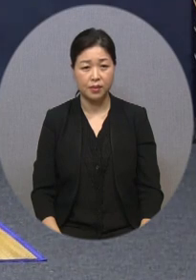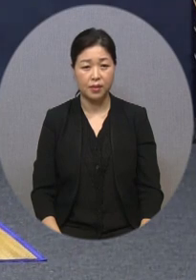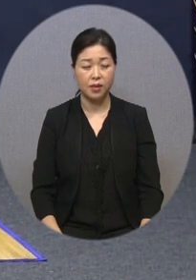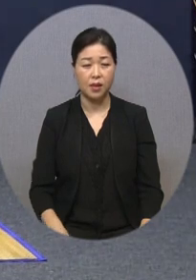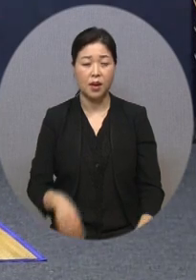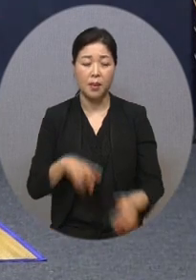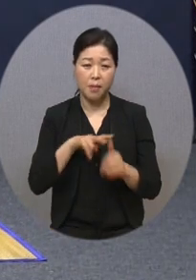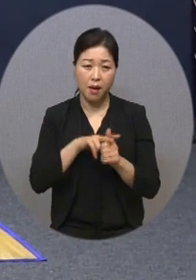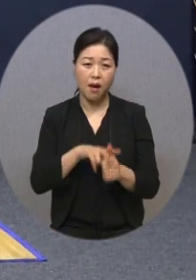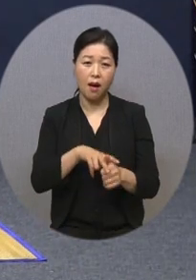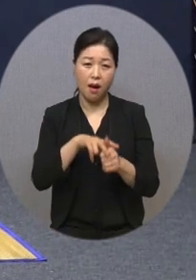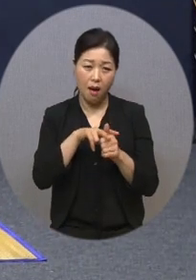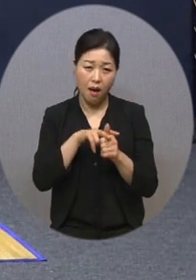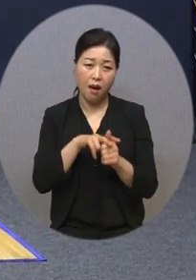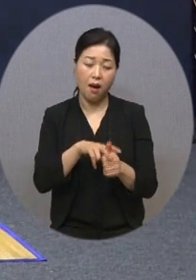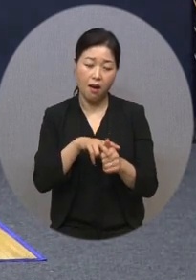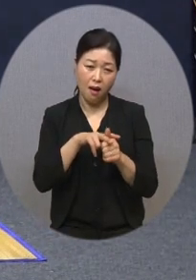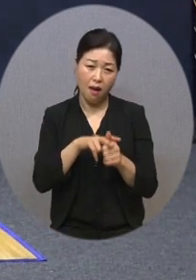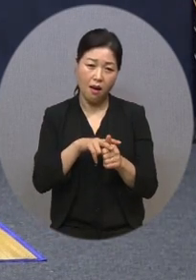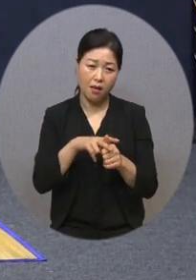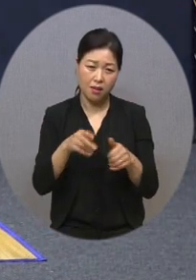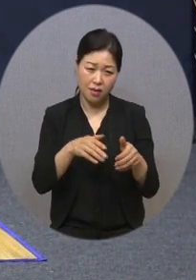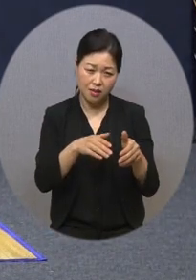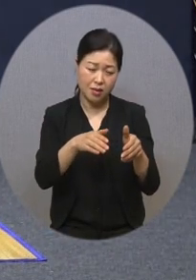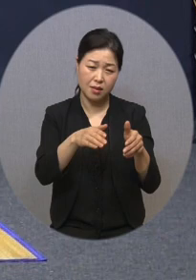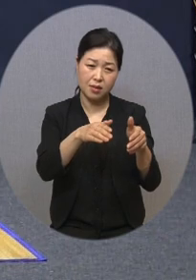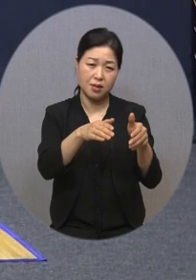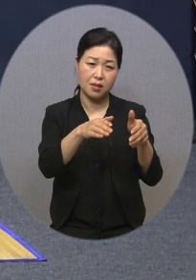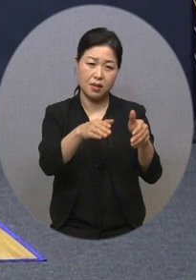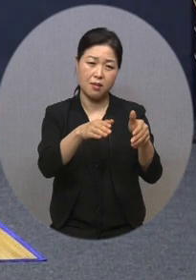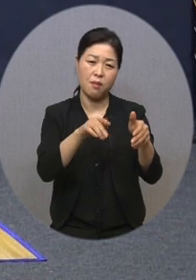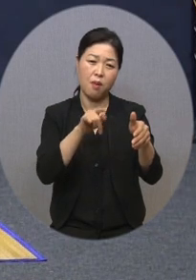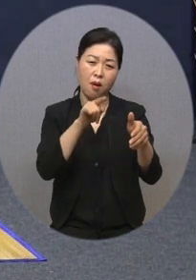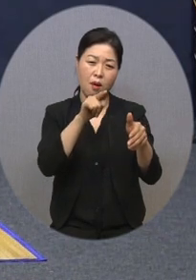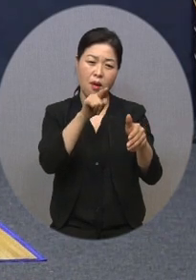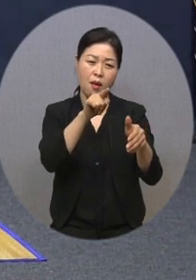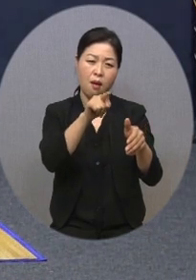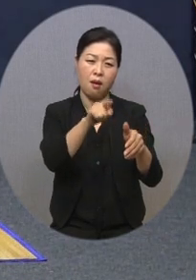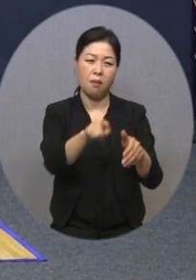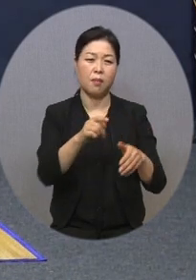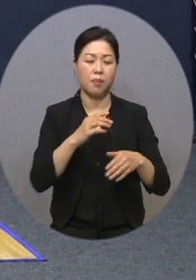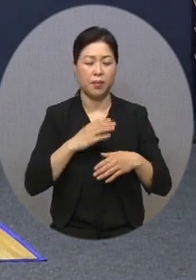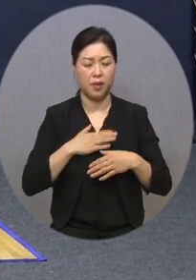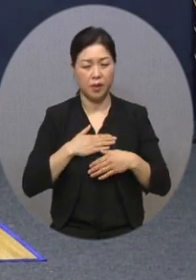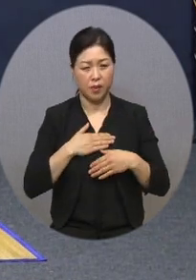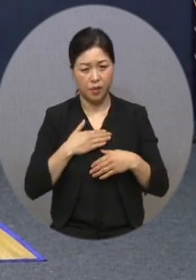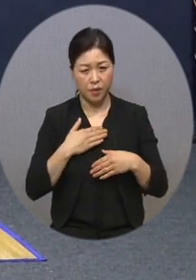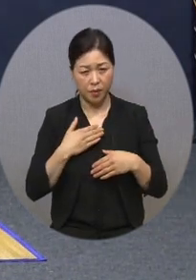아.